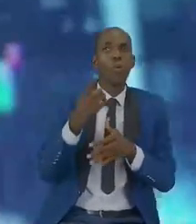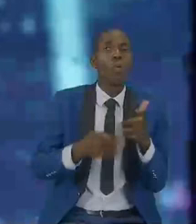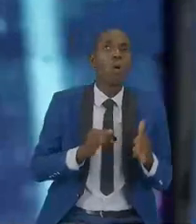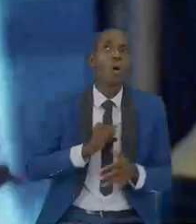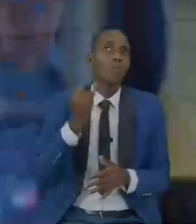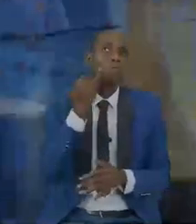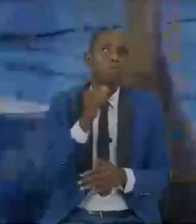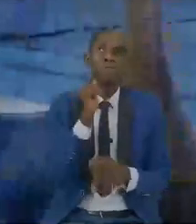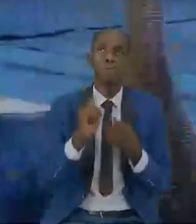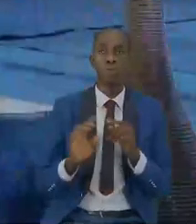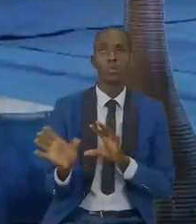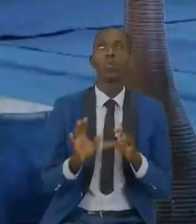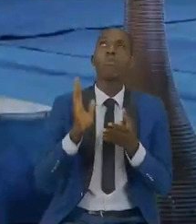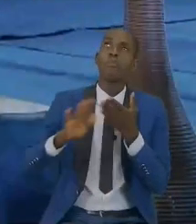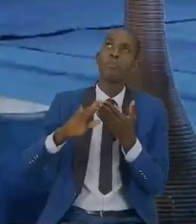faire.